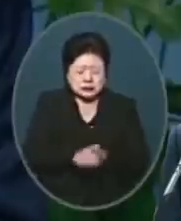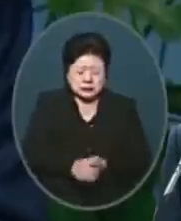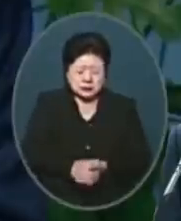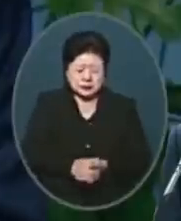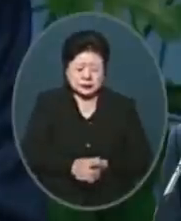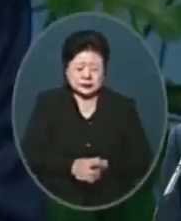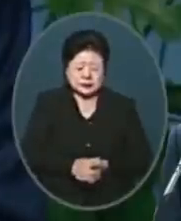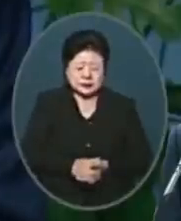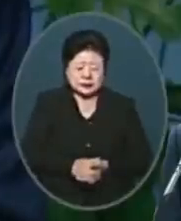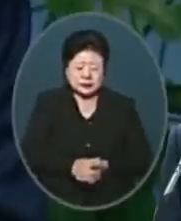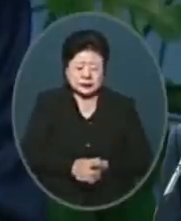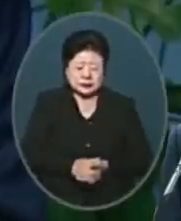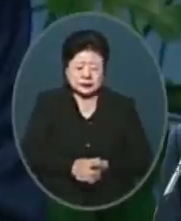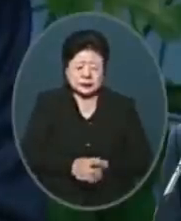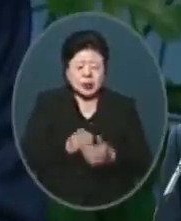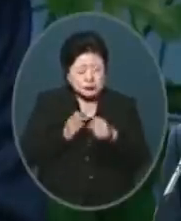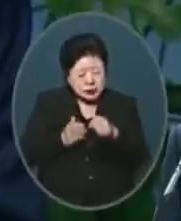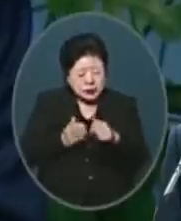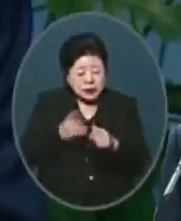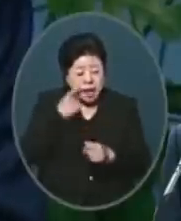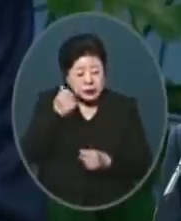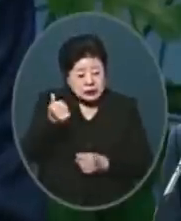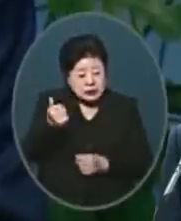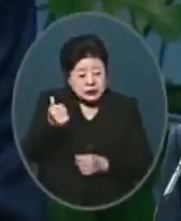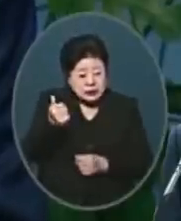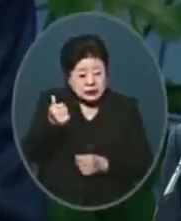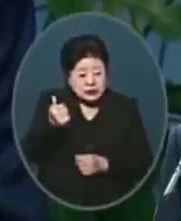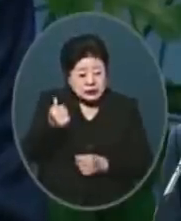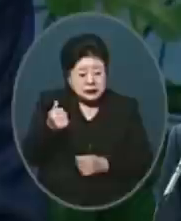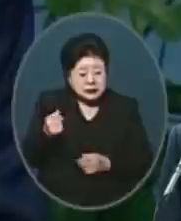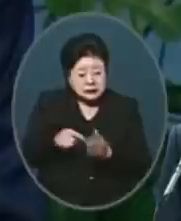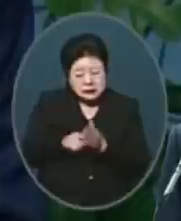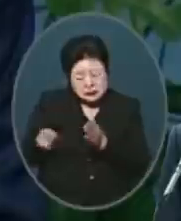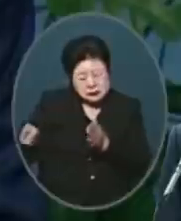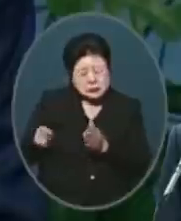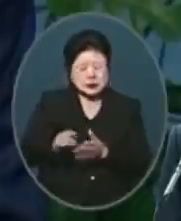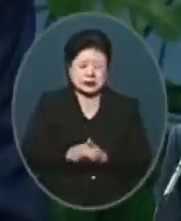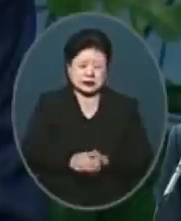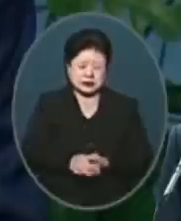그리고 간구했는데 아버지는 못 들은 채 했습니다.